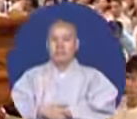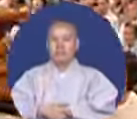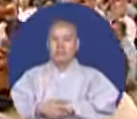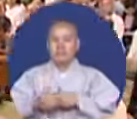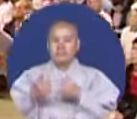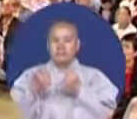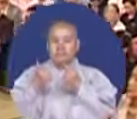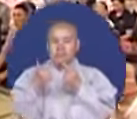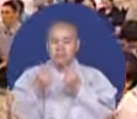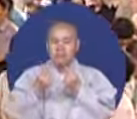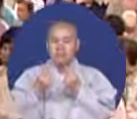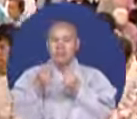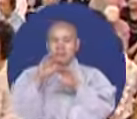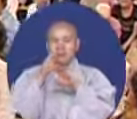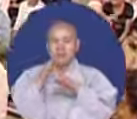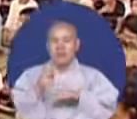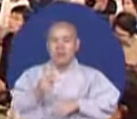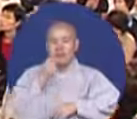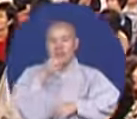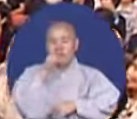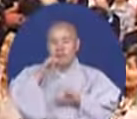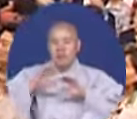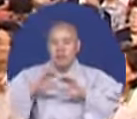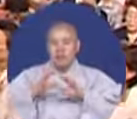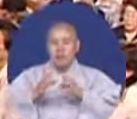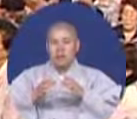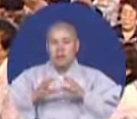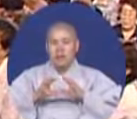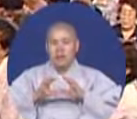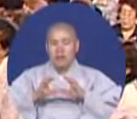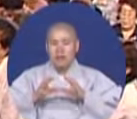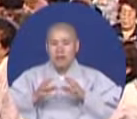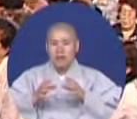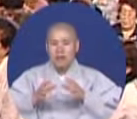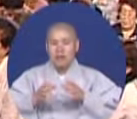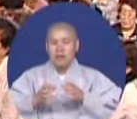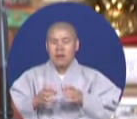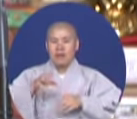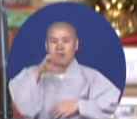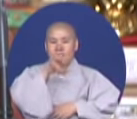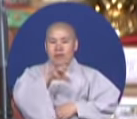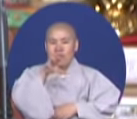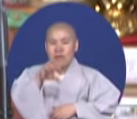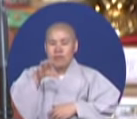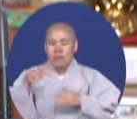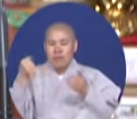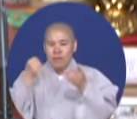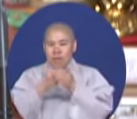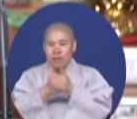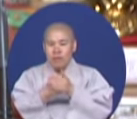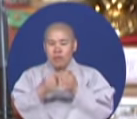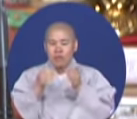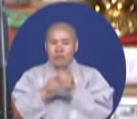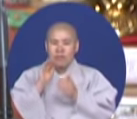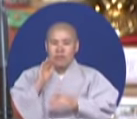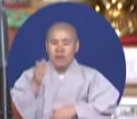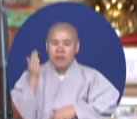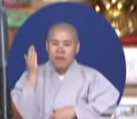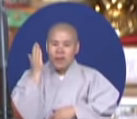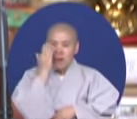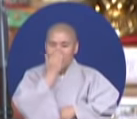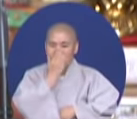이것이 이제 이 중생세계를 딱 구역을 정해서